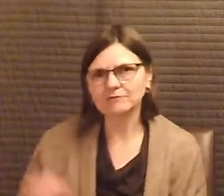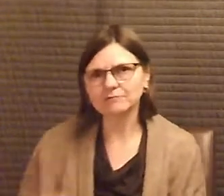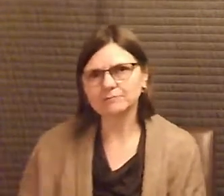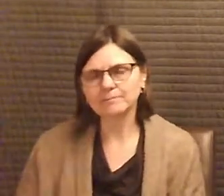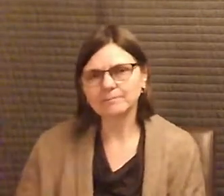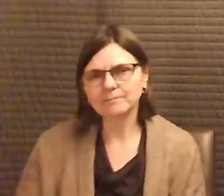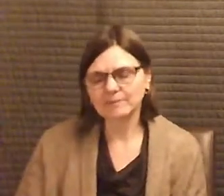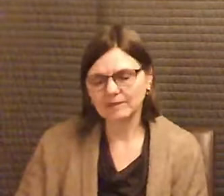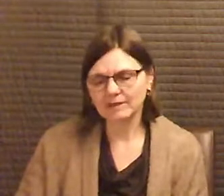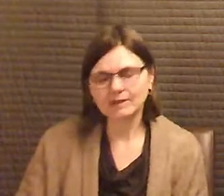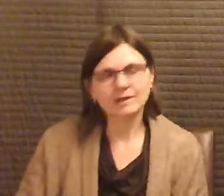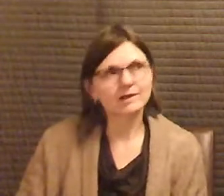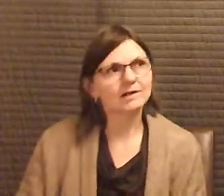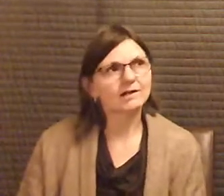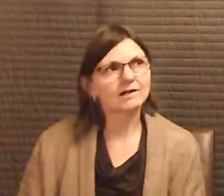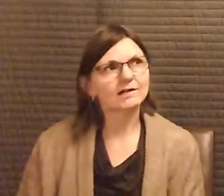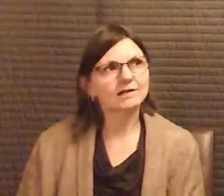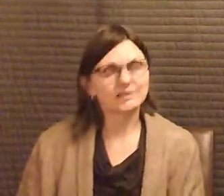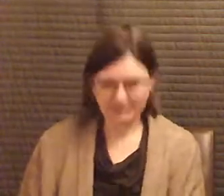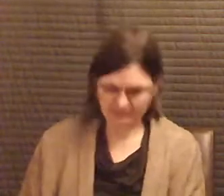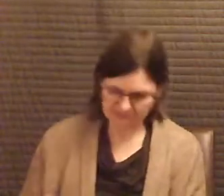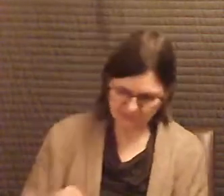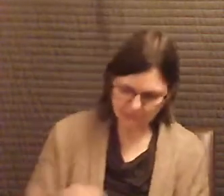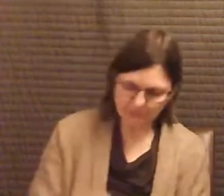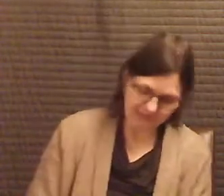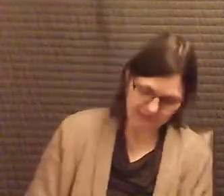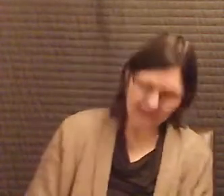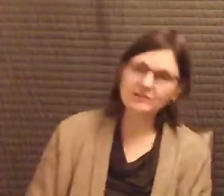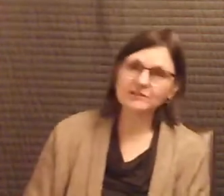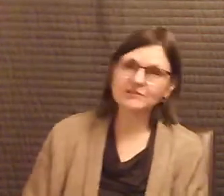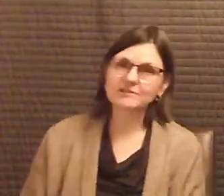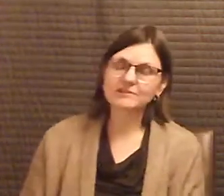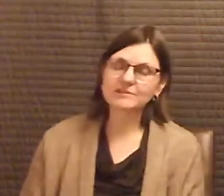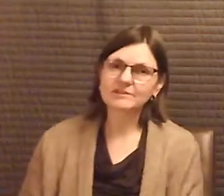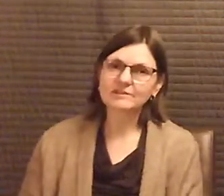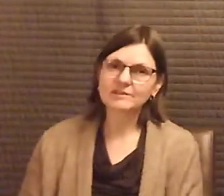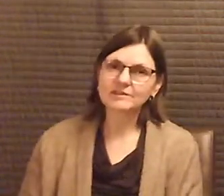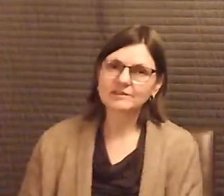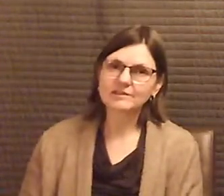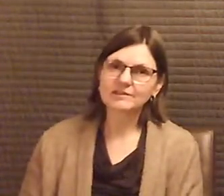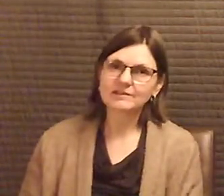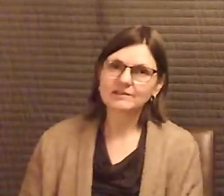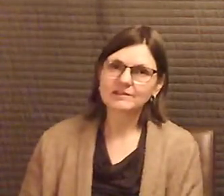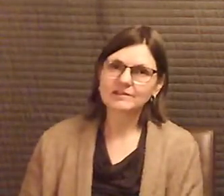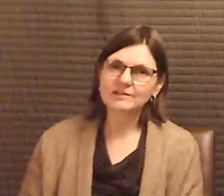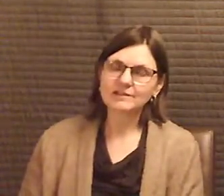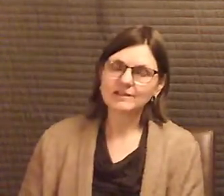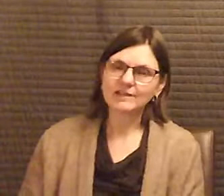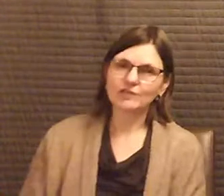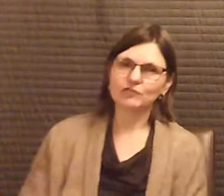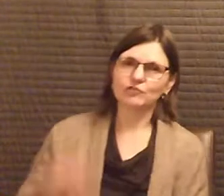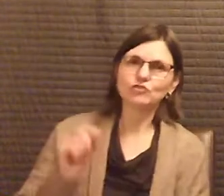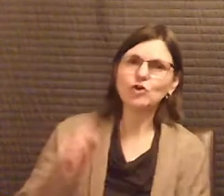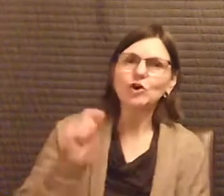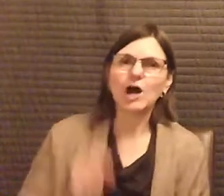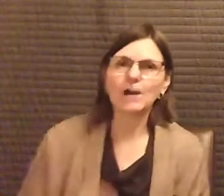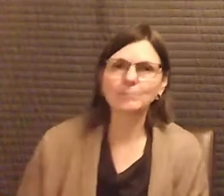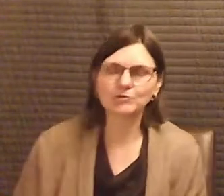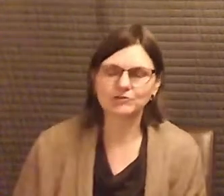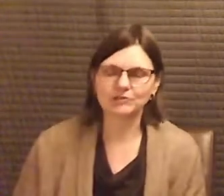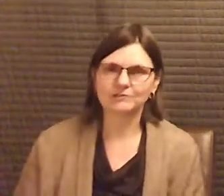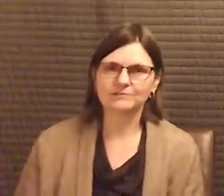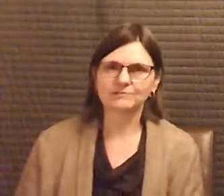opschreef ze kiezen als ik schreef op jezus is die fossil is de